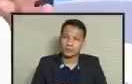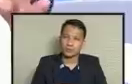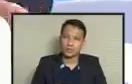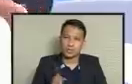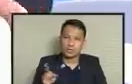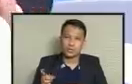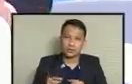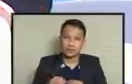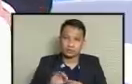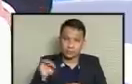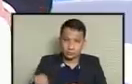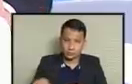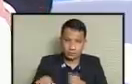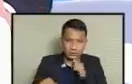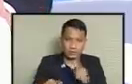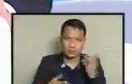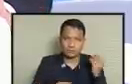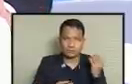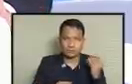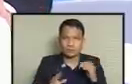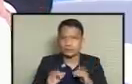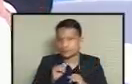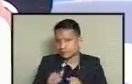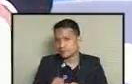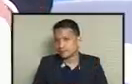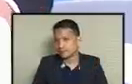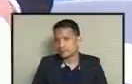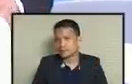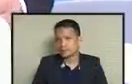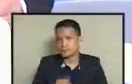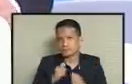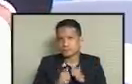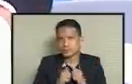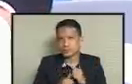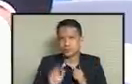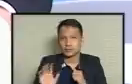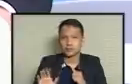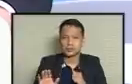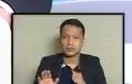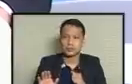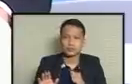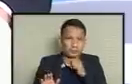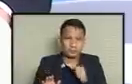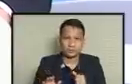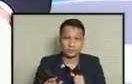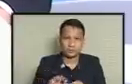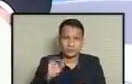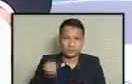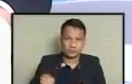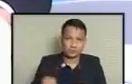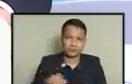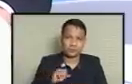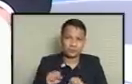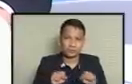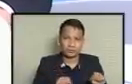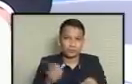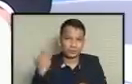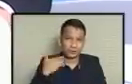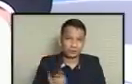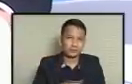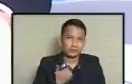yung hulog ninyo hindi updated. Yes po, Sir. E meaning, hindi pa siya nakakahulog. Yes po. Matagal